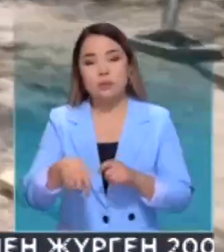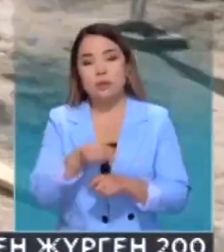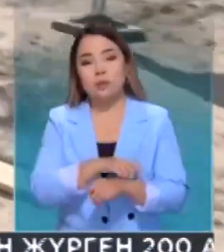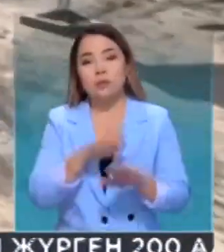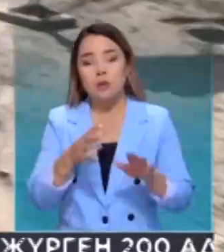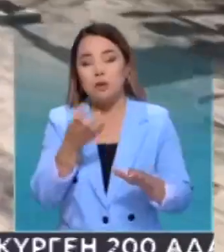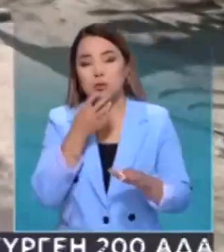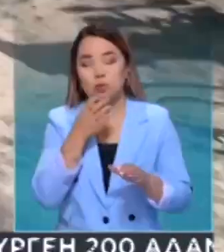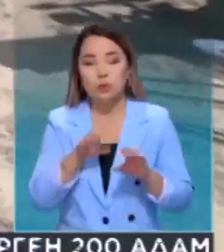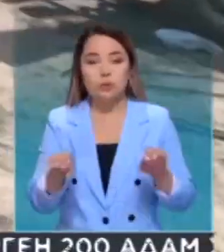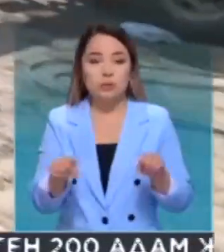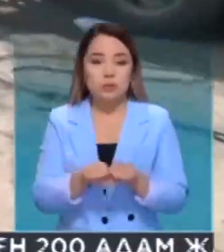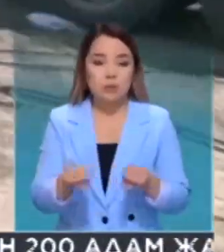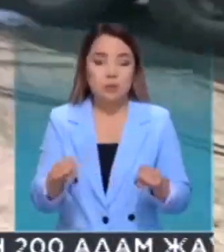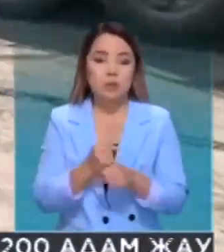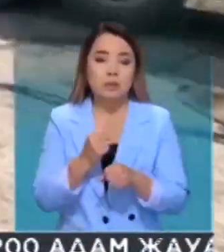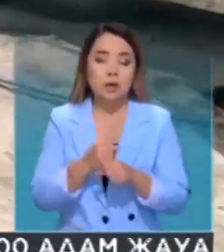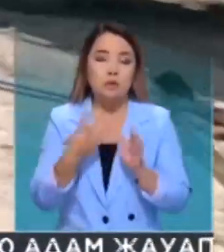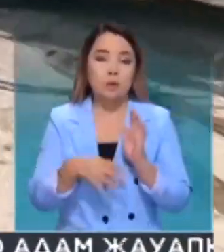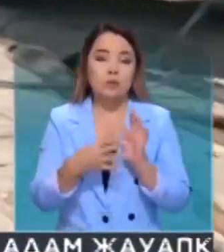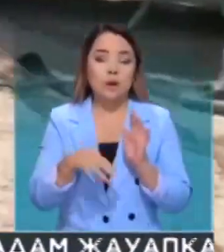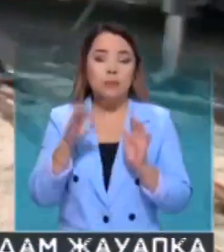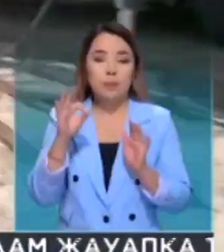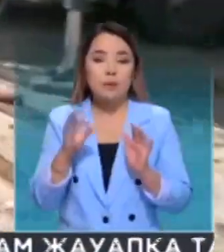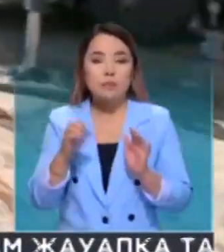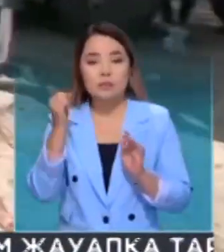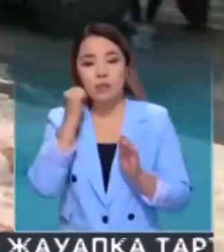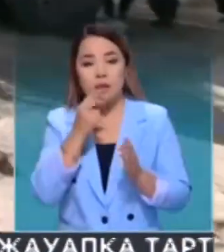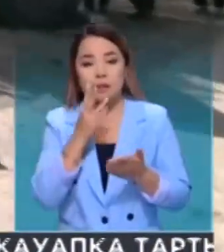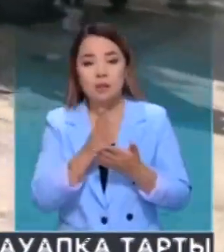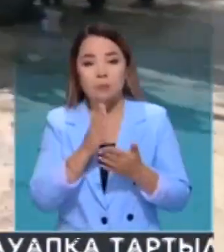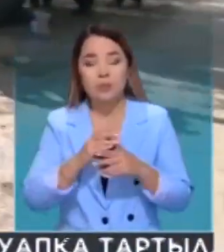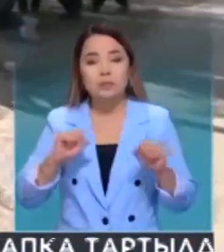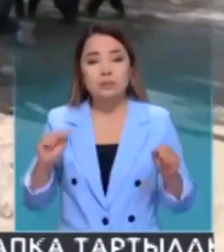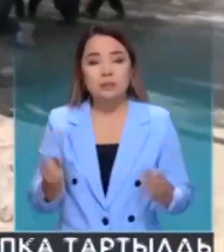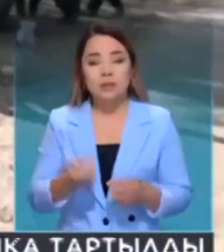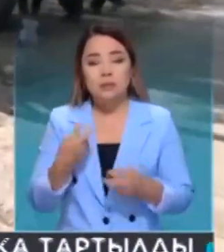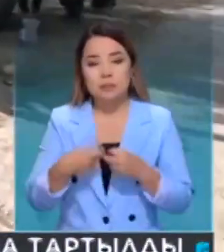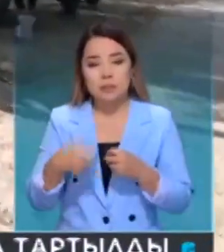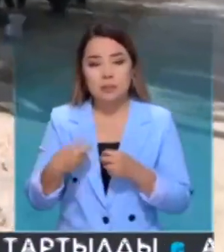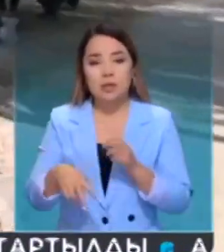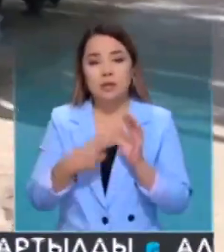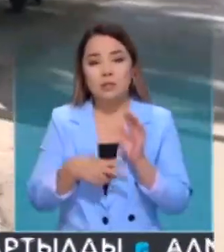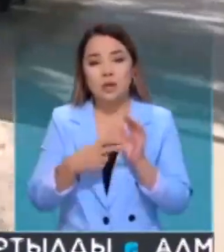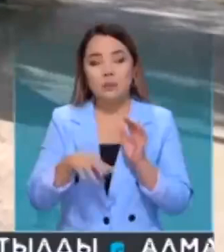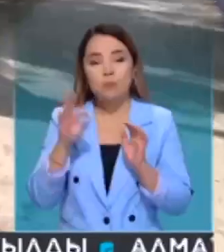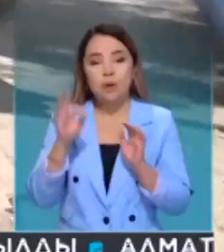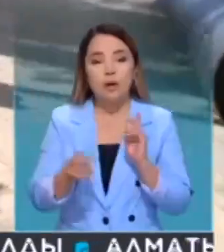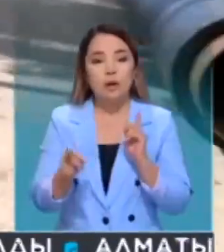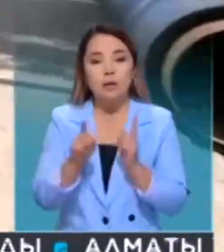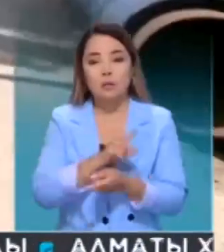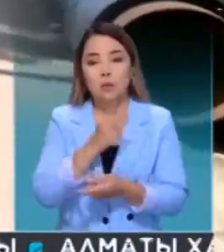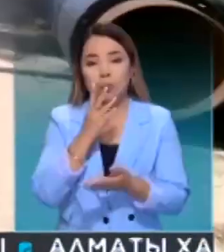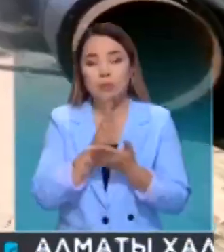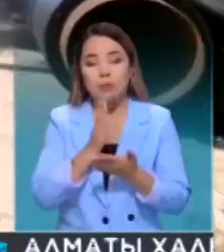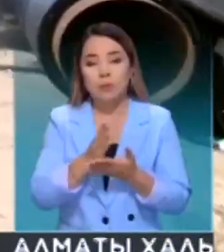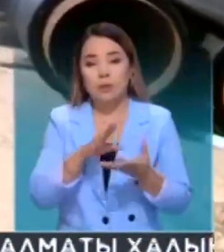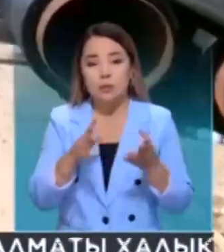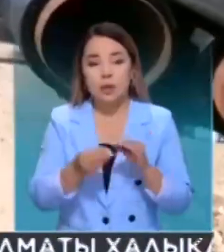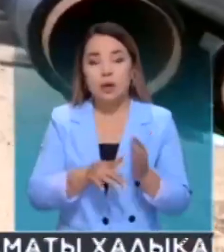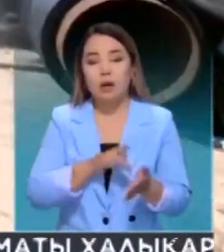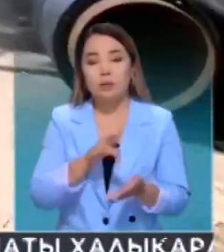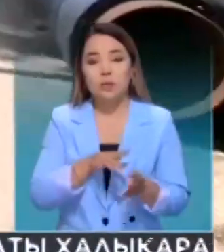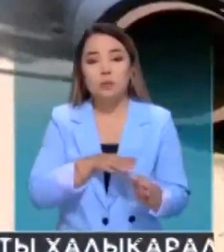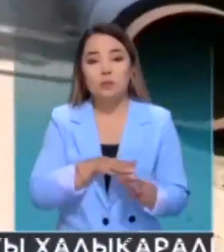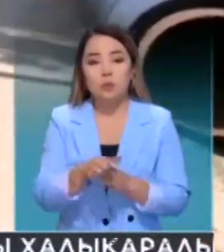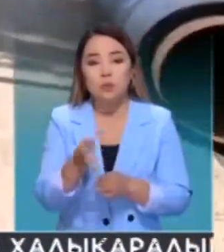шақырымдық жылу жүйесінің 90% тозып тұр. Бұл биыл қыстағы апаттан кейін 70% ауыстырғандағы көрсеткіш. Жалпы қаладағы